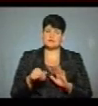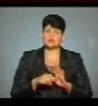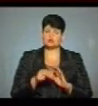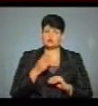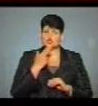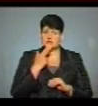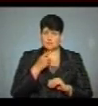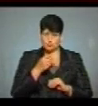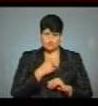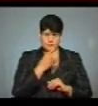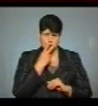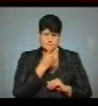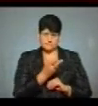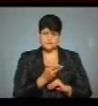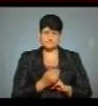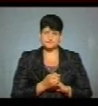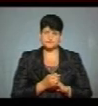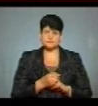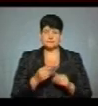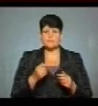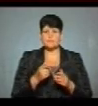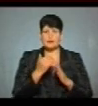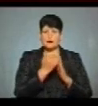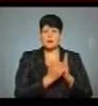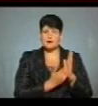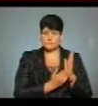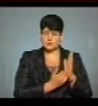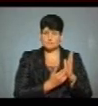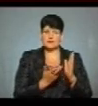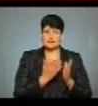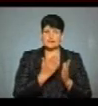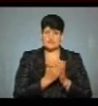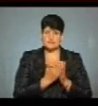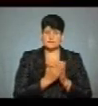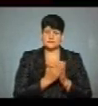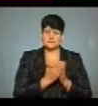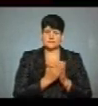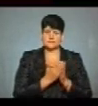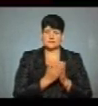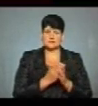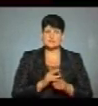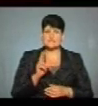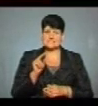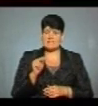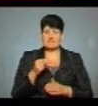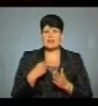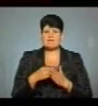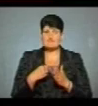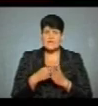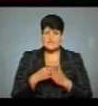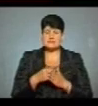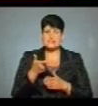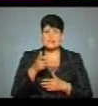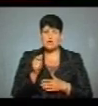червня. Я хочу, щоб ми подивилися на інфографіку, де, власне, є цифри і вартість за гігакалорію